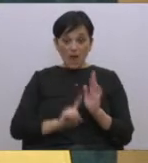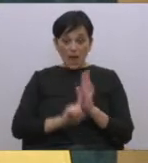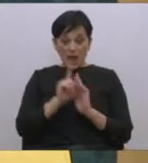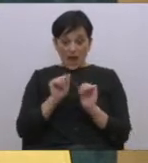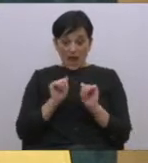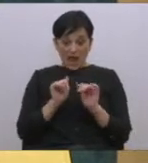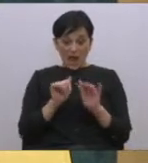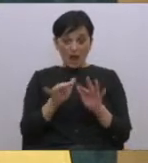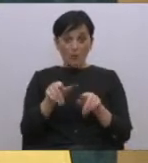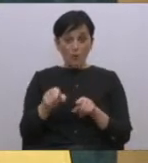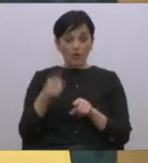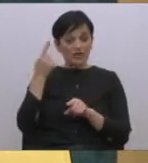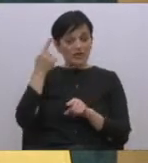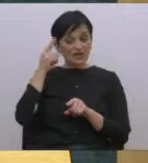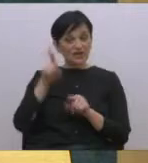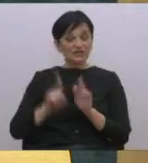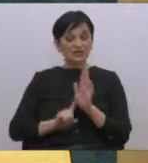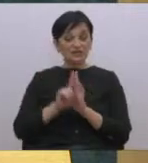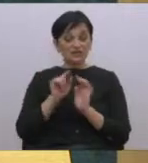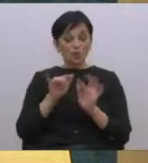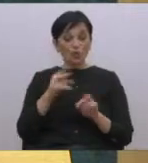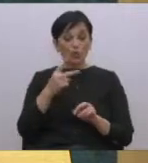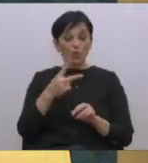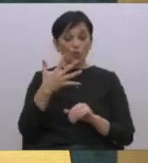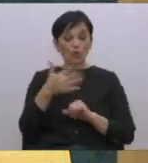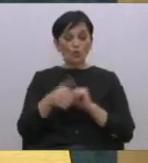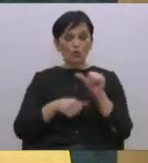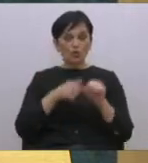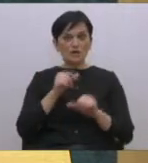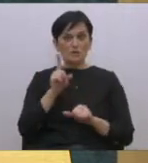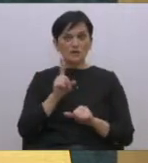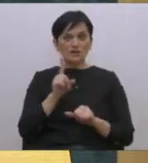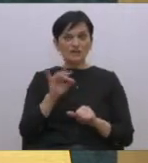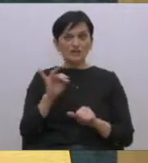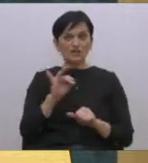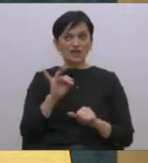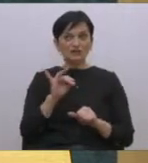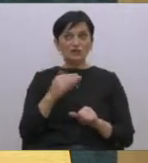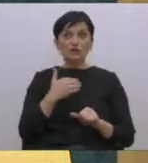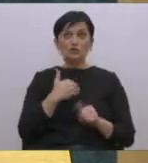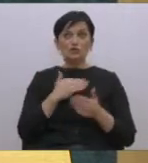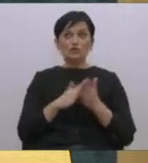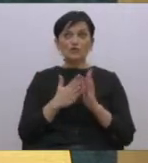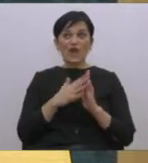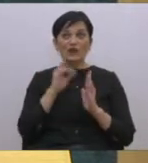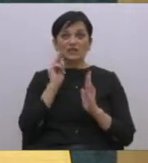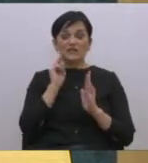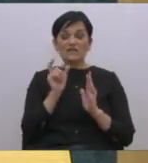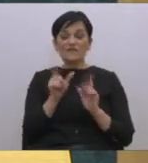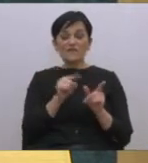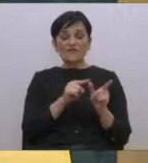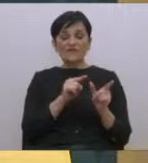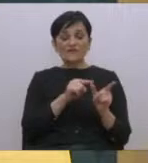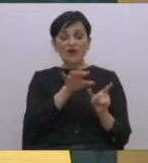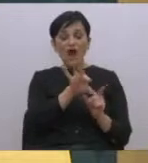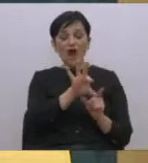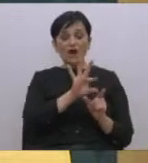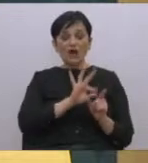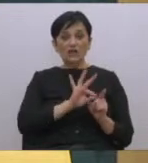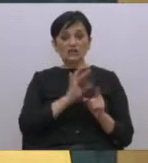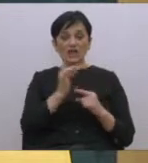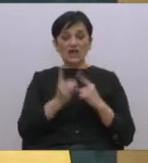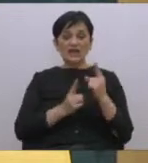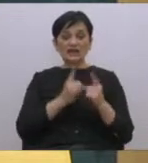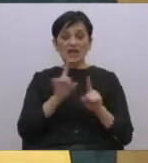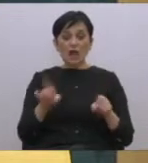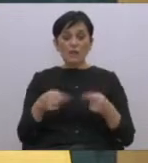sam inițiativis, es amokmedeba oriatas od dahutitles pirueli ianuritan. Cioen, es va da aviret imitom, rom mogersenebat reforma